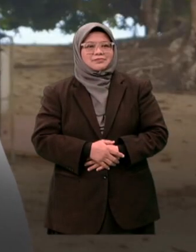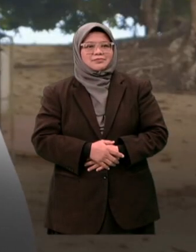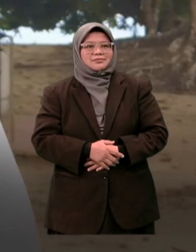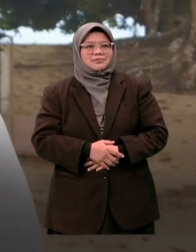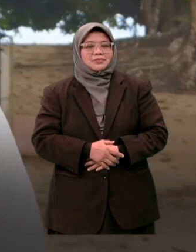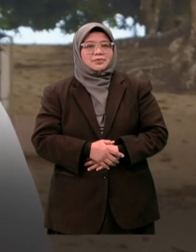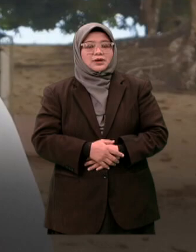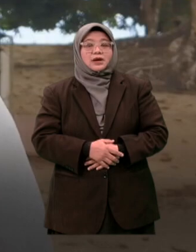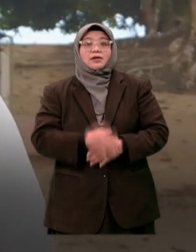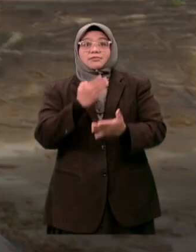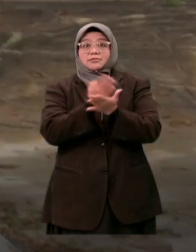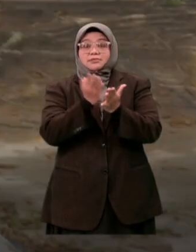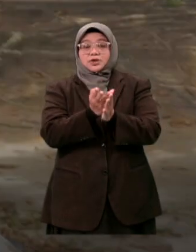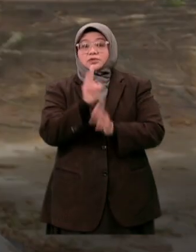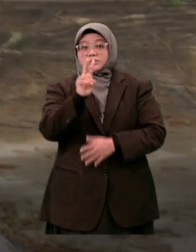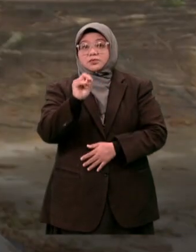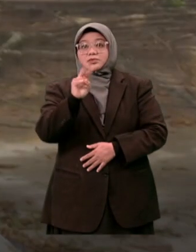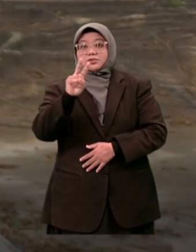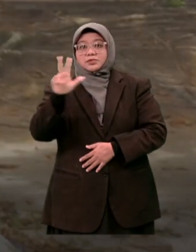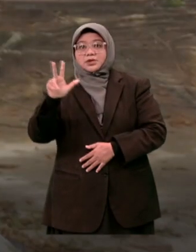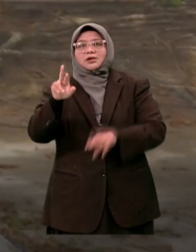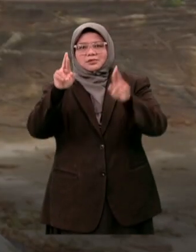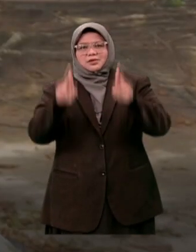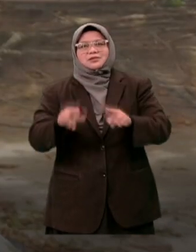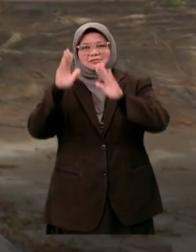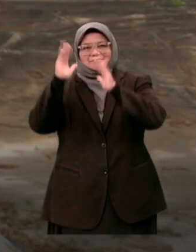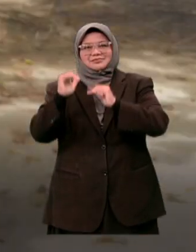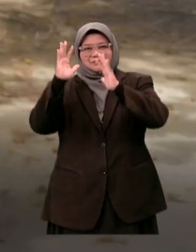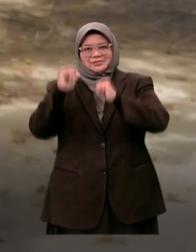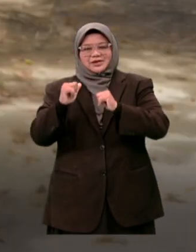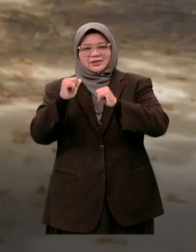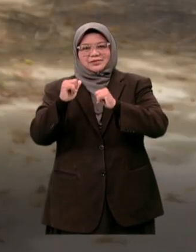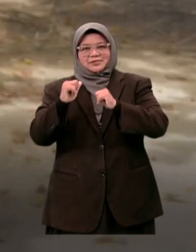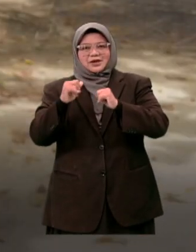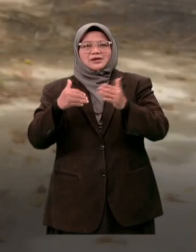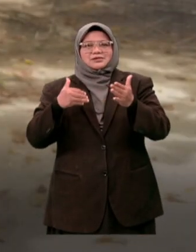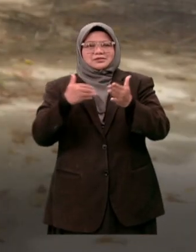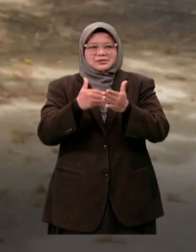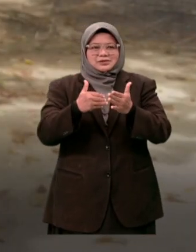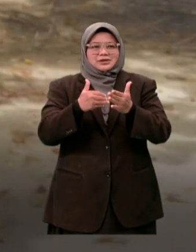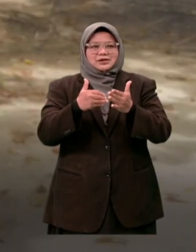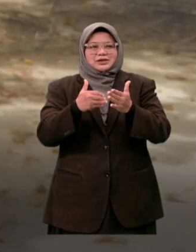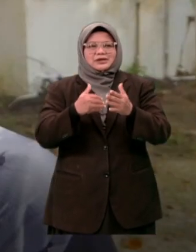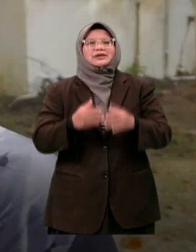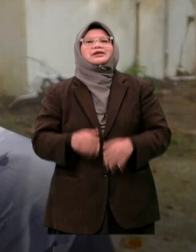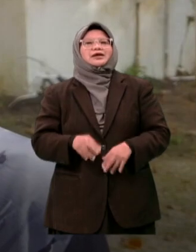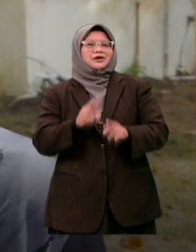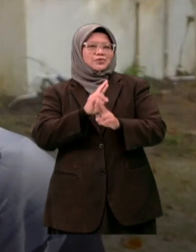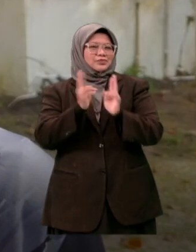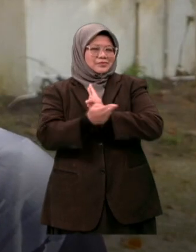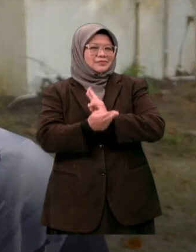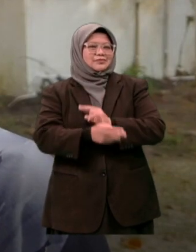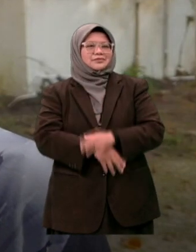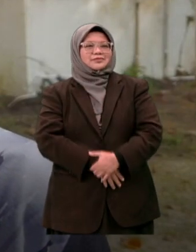menjelang budget 2023 rakyat harapkan pendekatan riang realistik